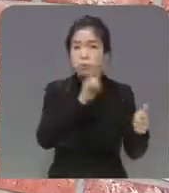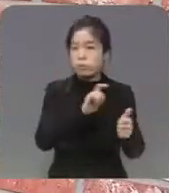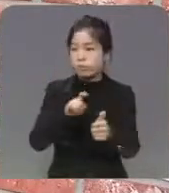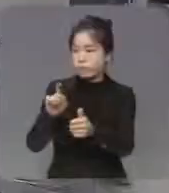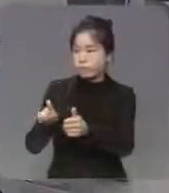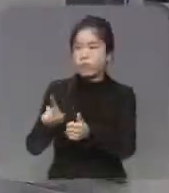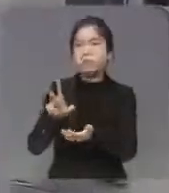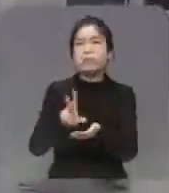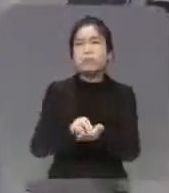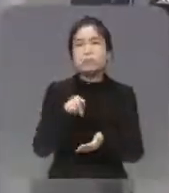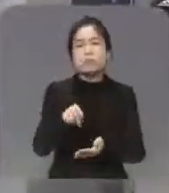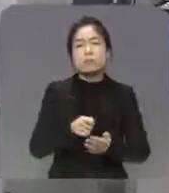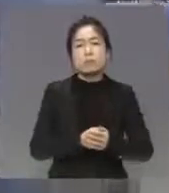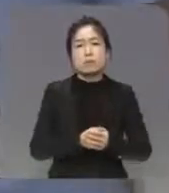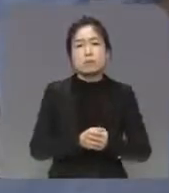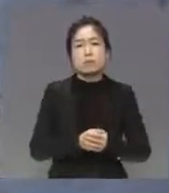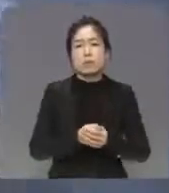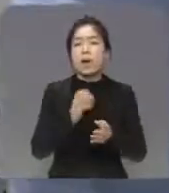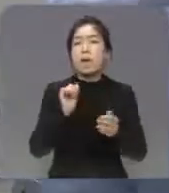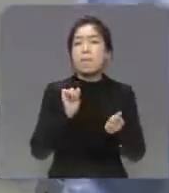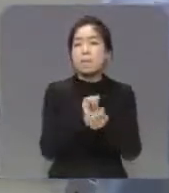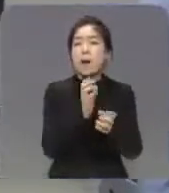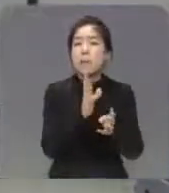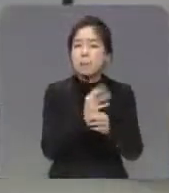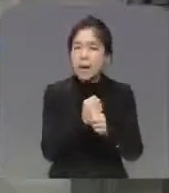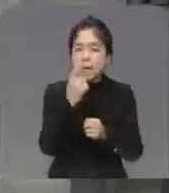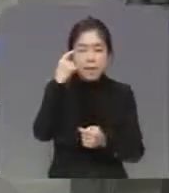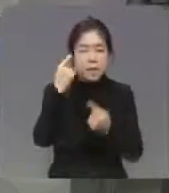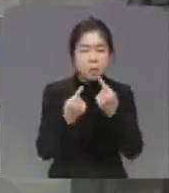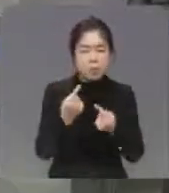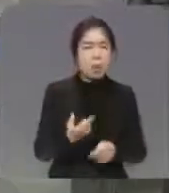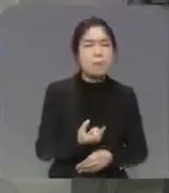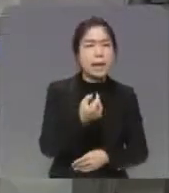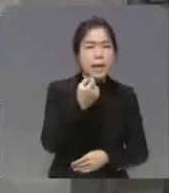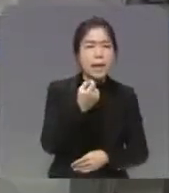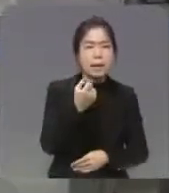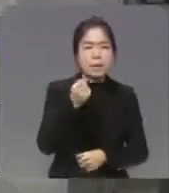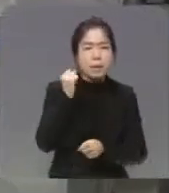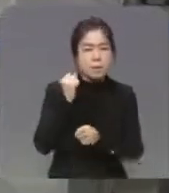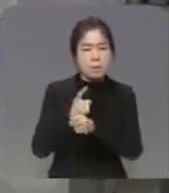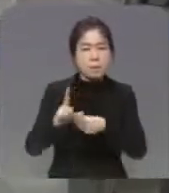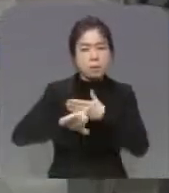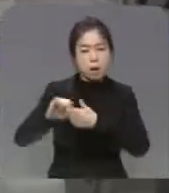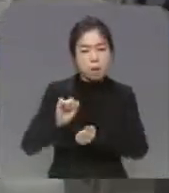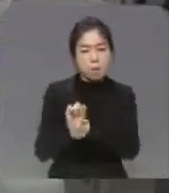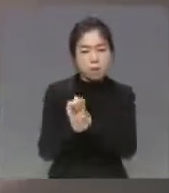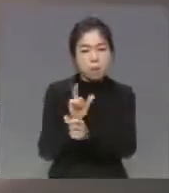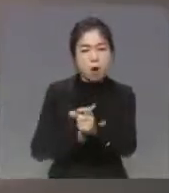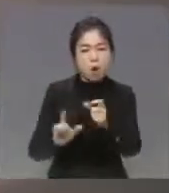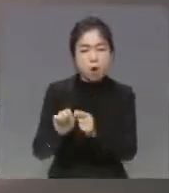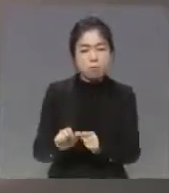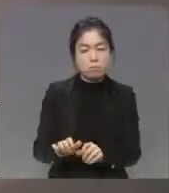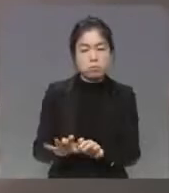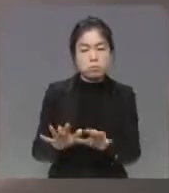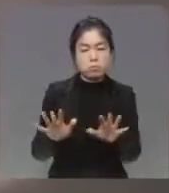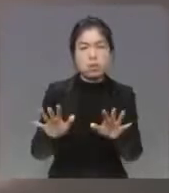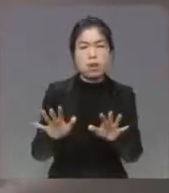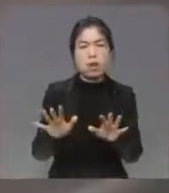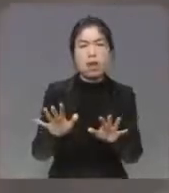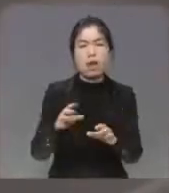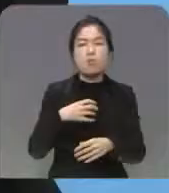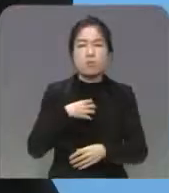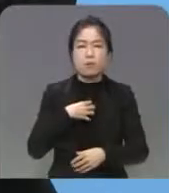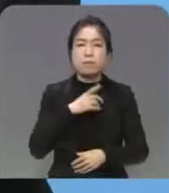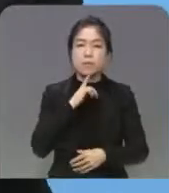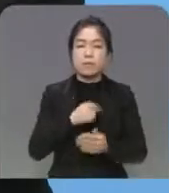받았기 때문입니다. 감염 시기가 당초 예상보다 더 빠를 수 있고 이미 지역 감염이 더 깊숙하게 확산됐을 가능성이 크다는